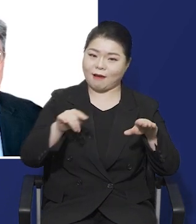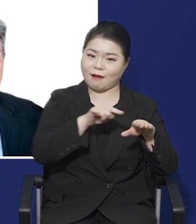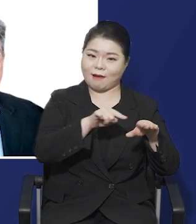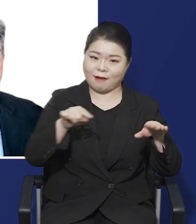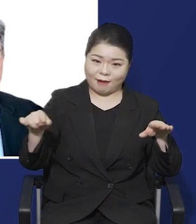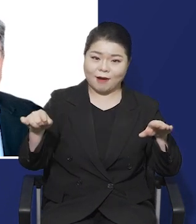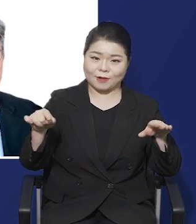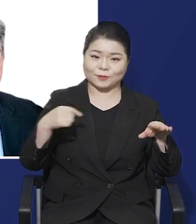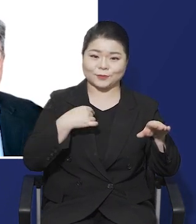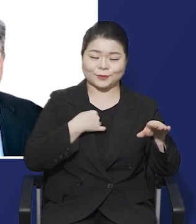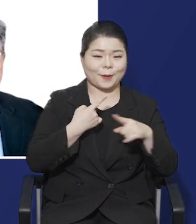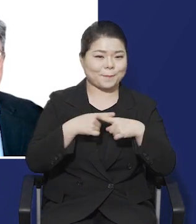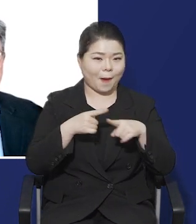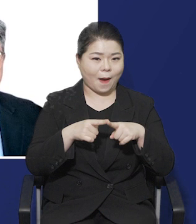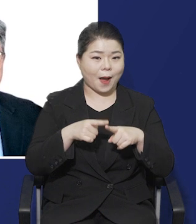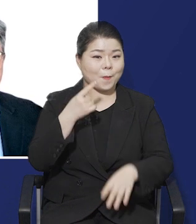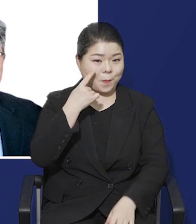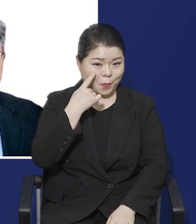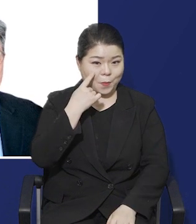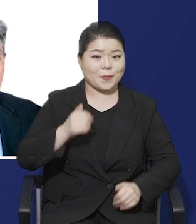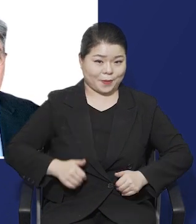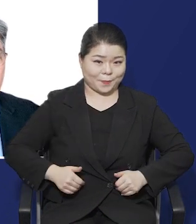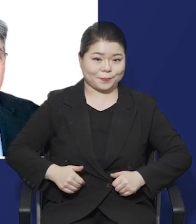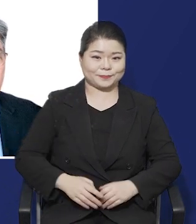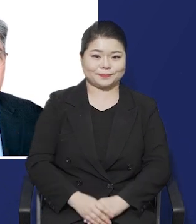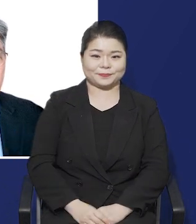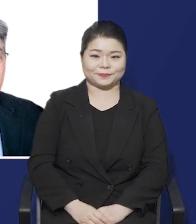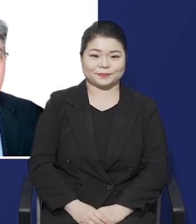상황 등을 평가를 해야 합니다.